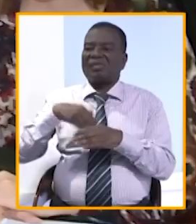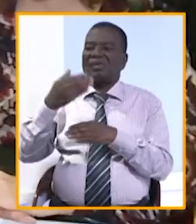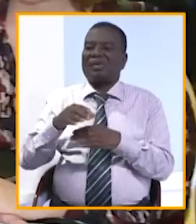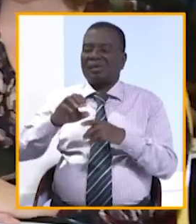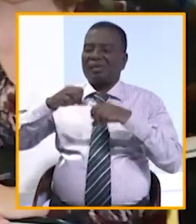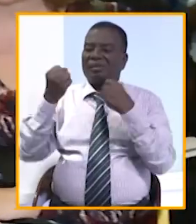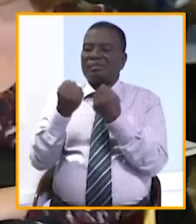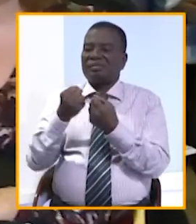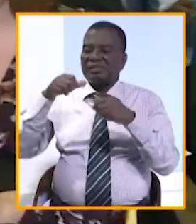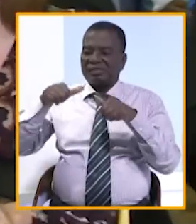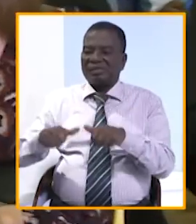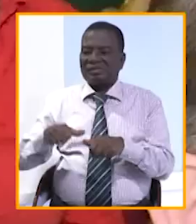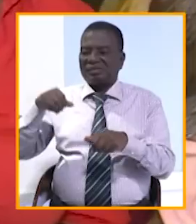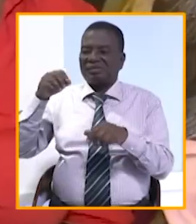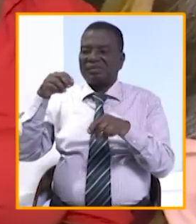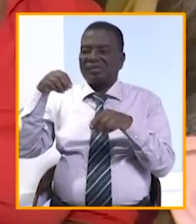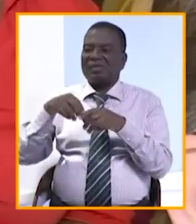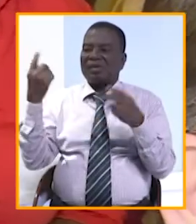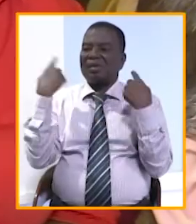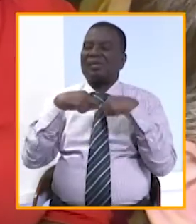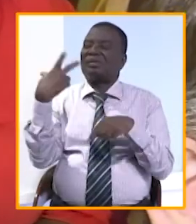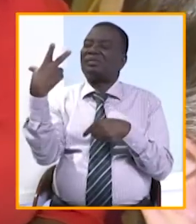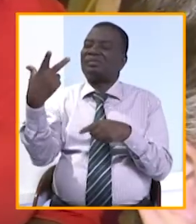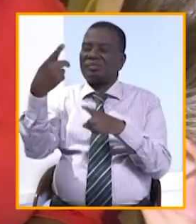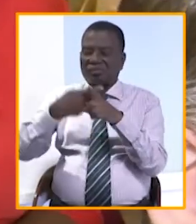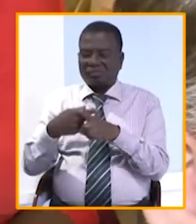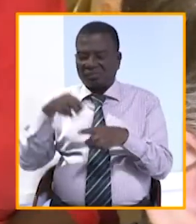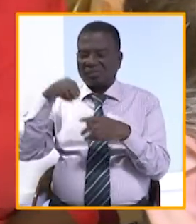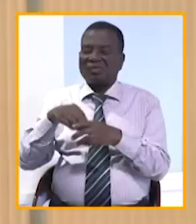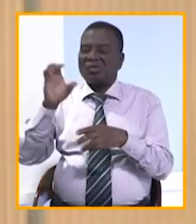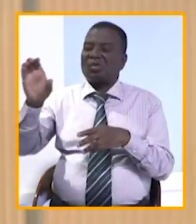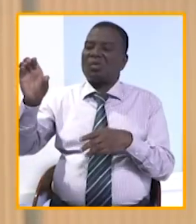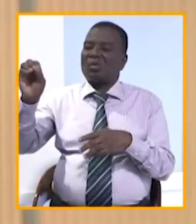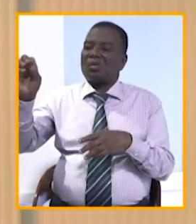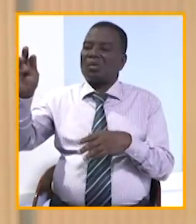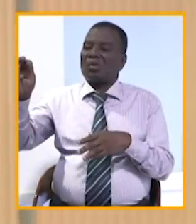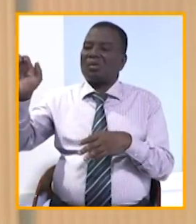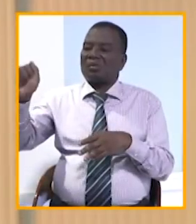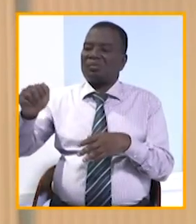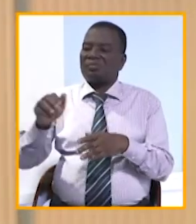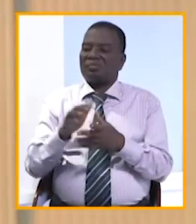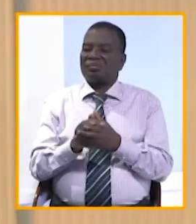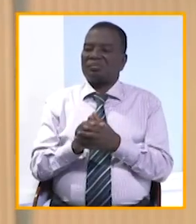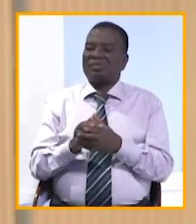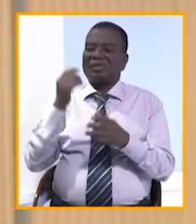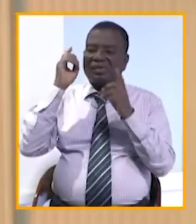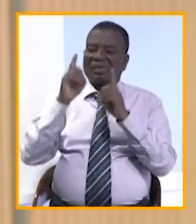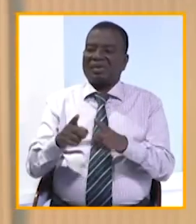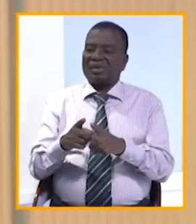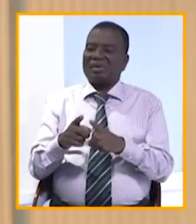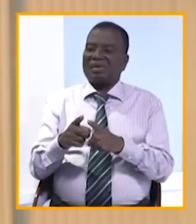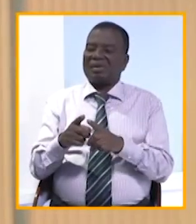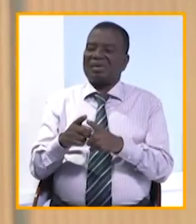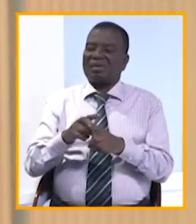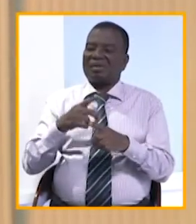elle reste durant 3 mois dans le coma. Ayant perdu un peu l'usage de sa voix et paralysée aux membres inférieurs, elle décide de